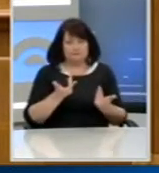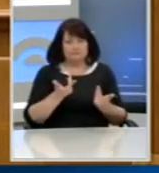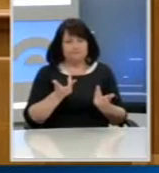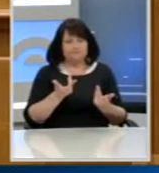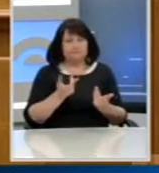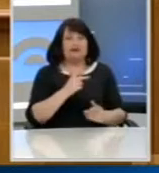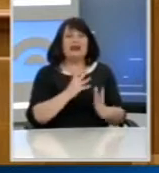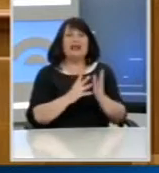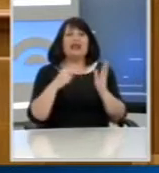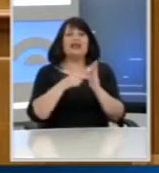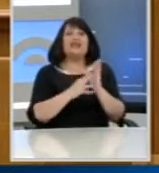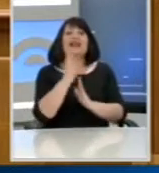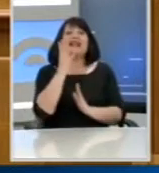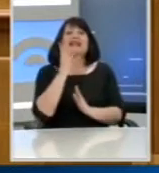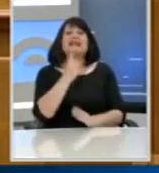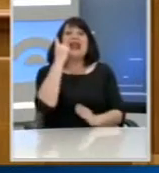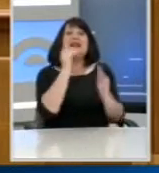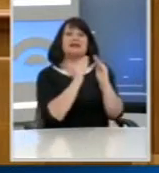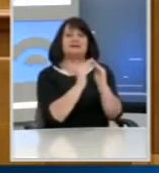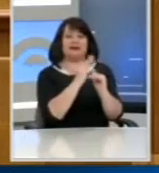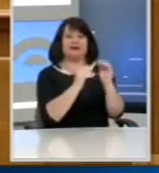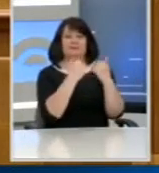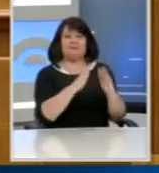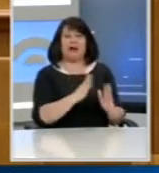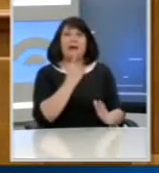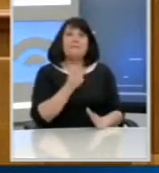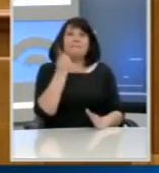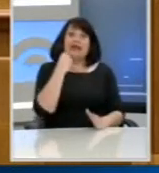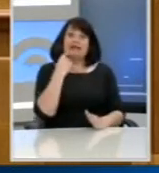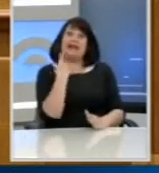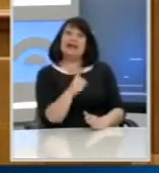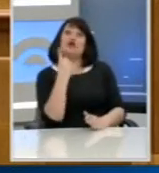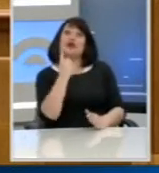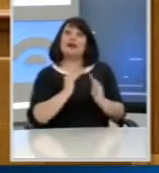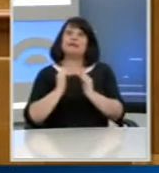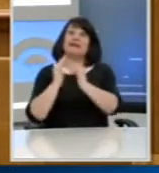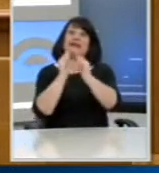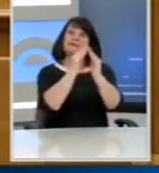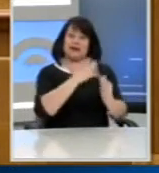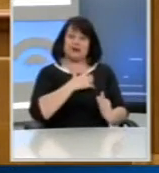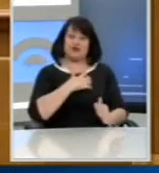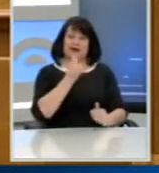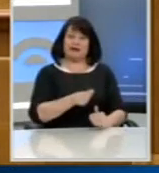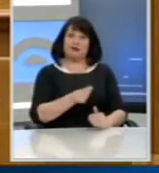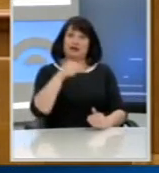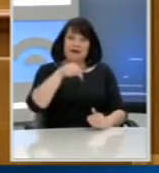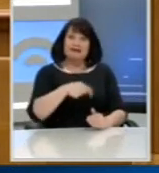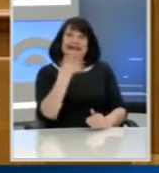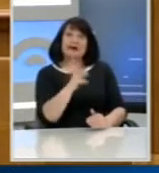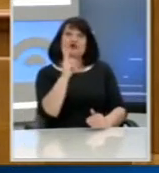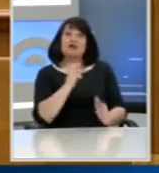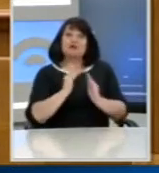το 2014 είχε γίνει ένα σπίτι. Πέρσι παραδώσαμε 101 σπίτια, φέτος θα ξεπεράσουμε 420